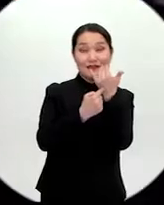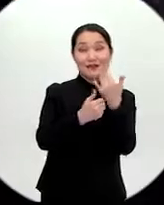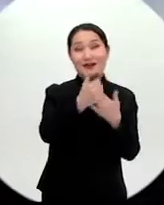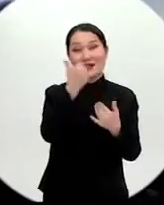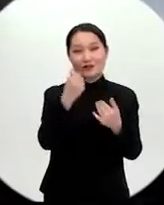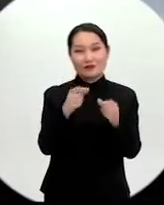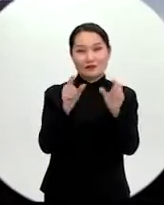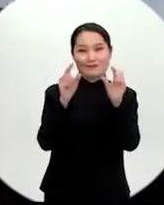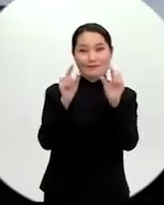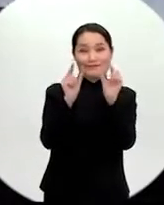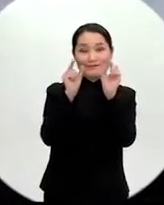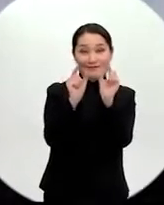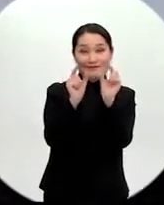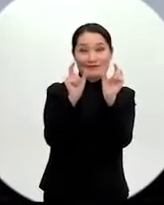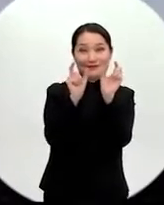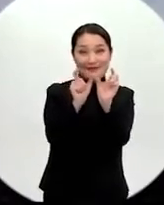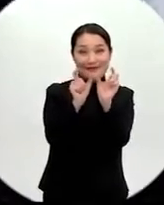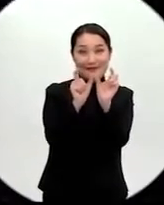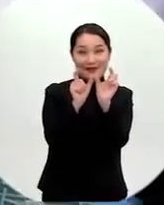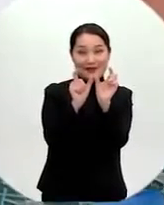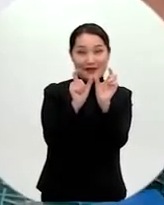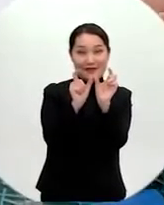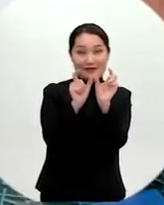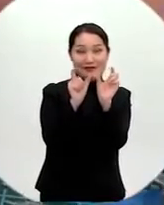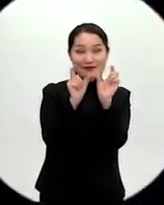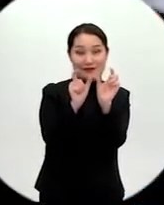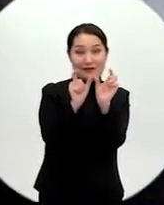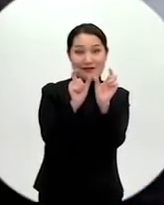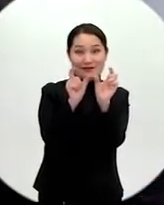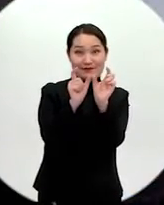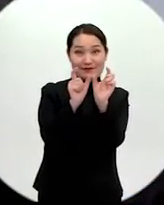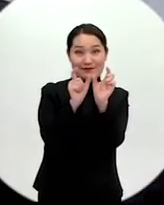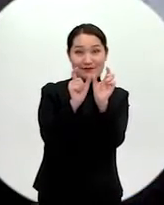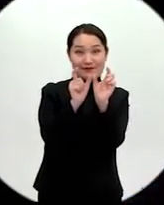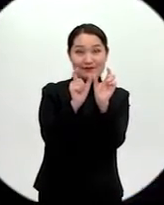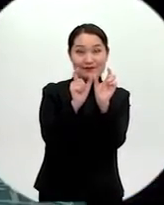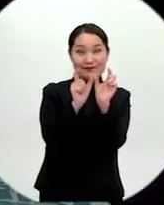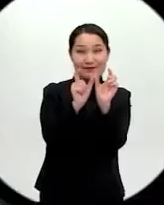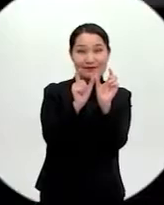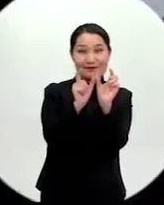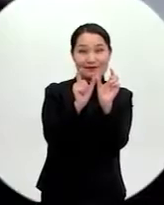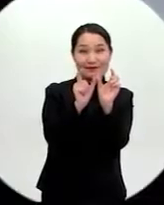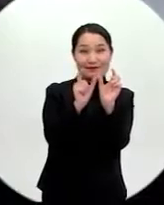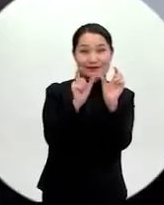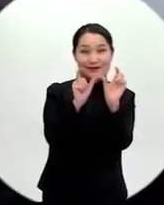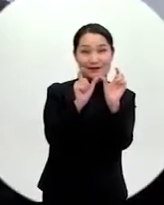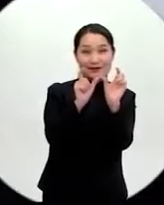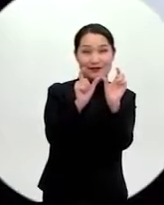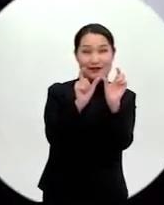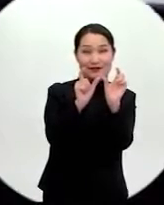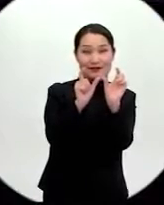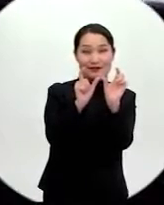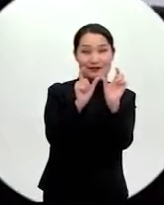ташуу нуглаад за яг энд дэ одоо ингээд байр хоёлын урд удаасны энэ өнцгөр нь нийлүүлсэн байхтай